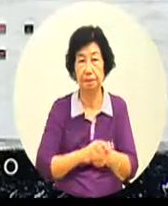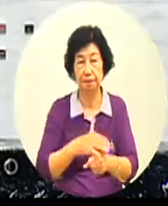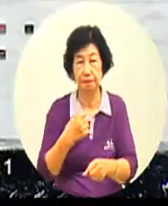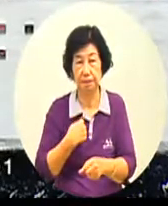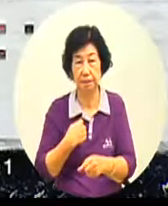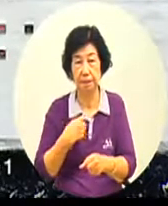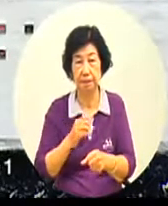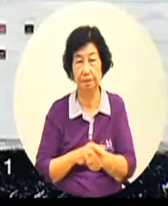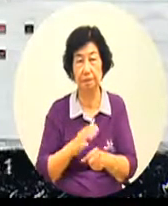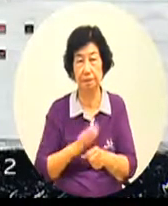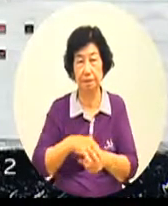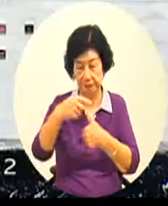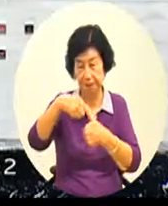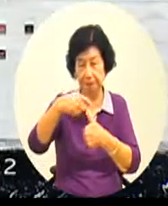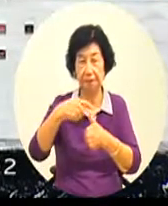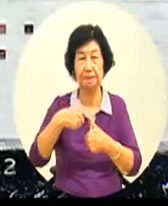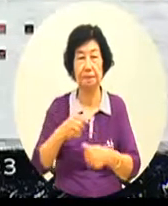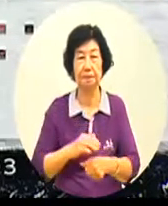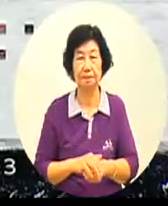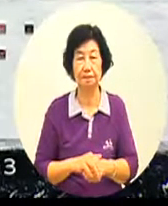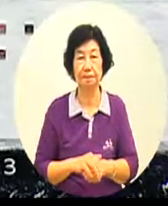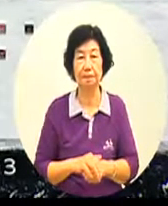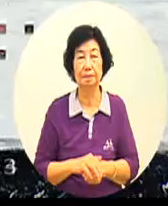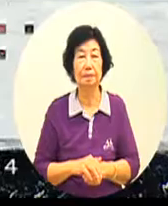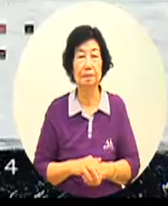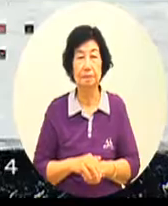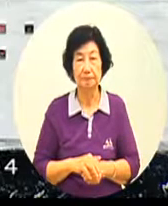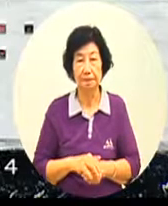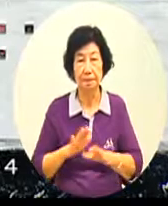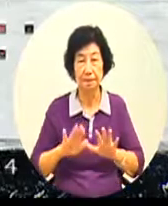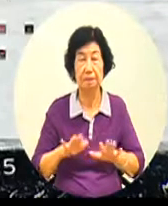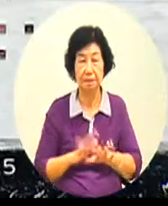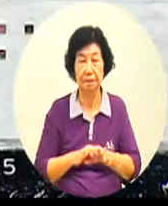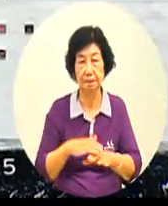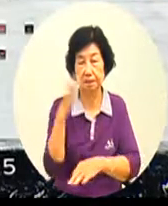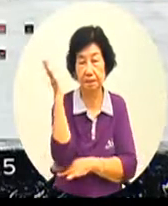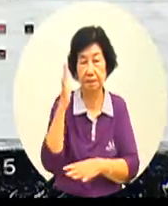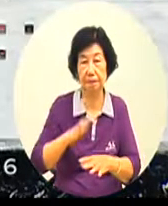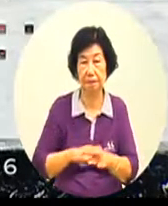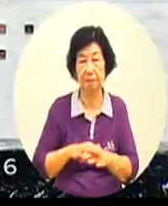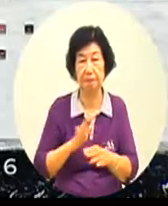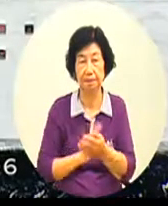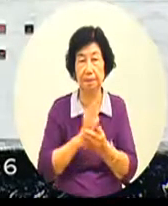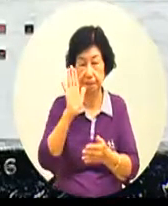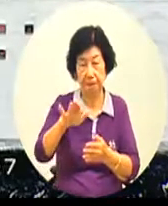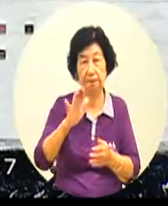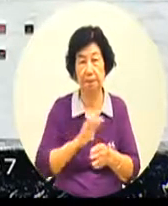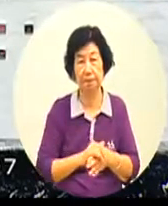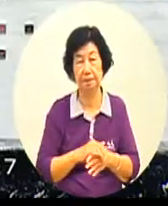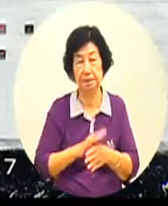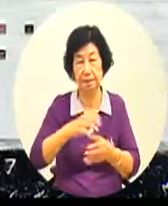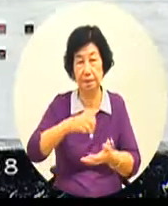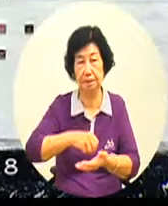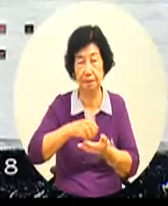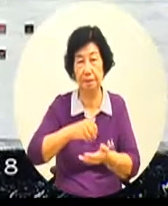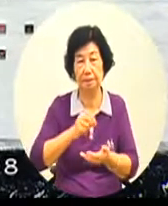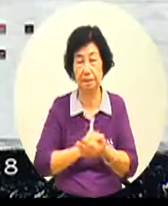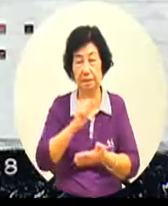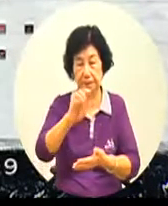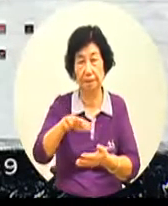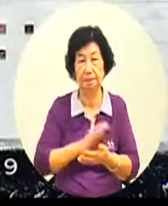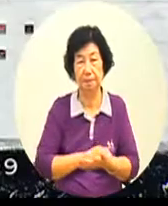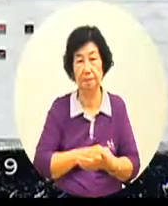敬请指教。那以下仅就本局当前的施政重点及未来施政要向提出报告，敬请各位议